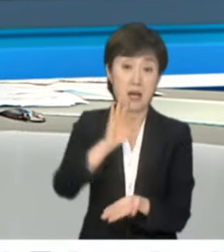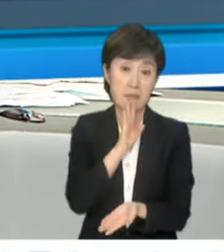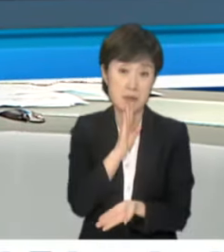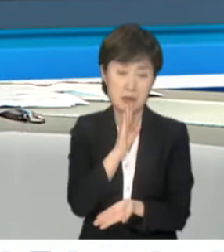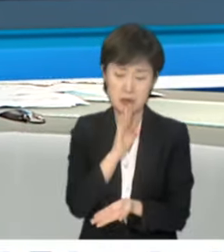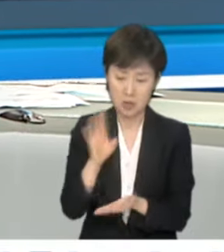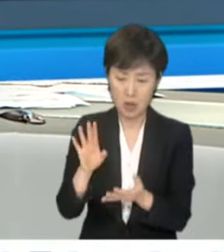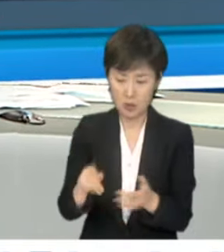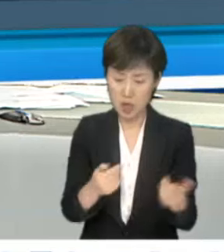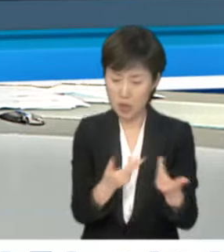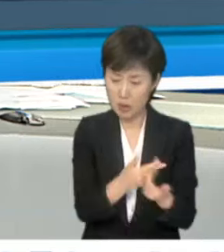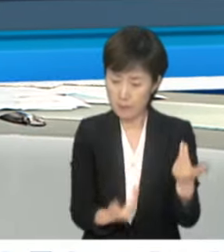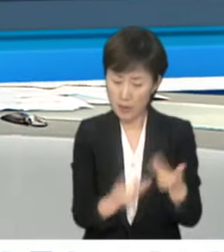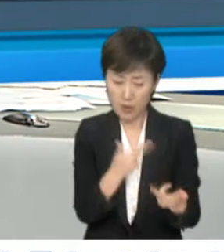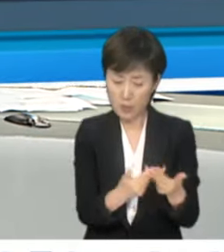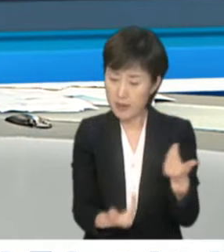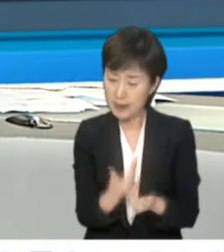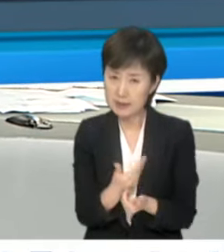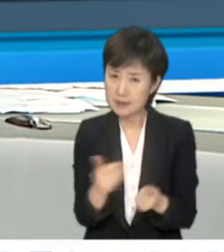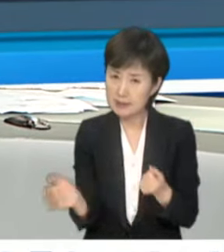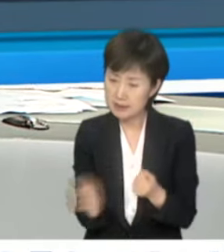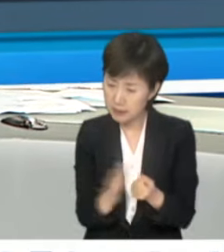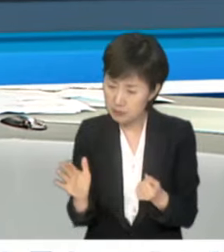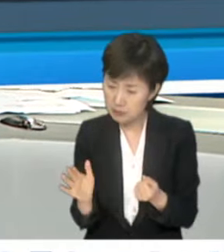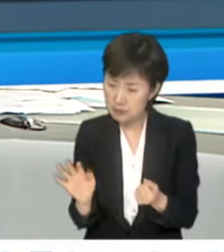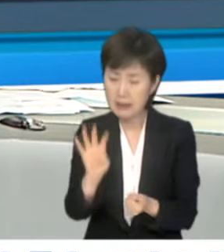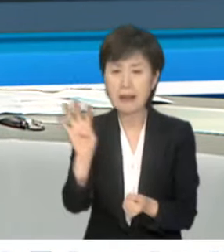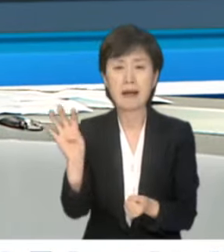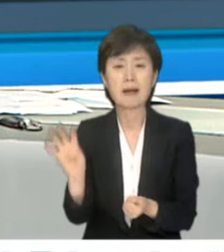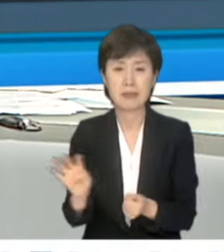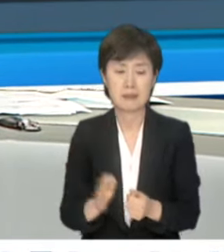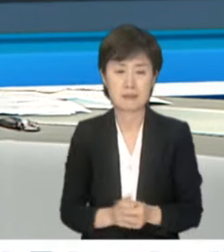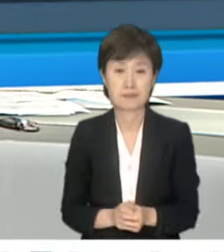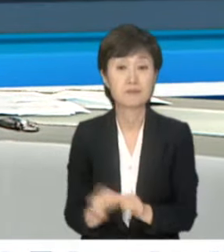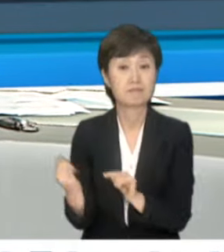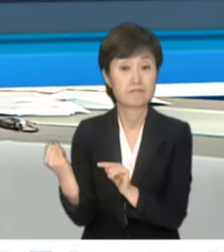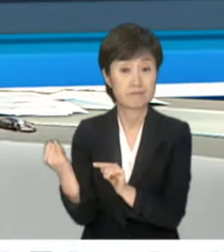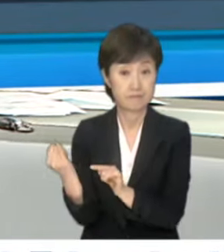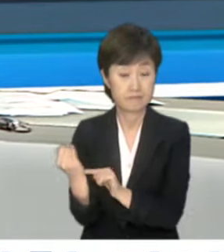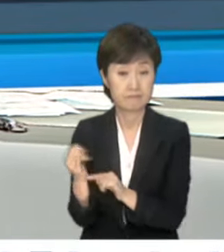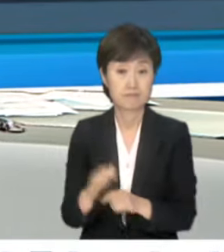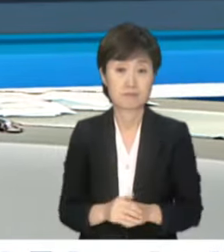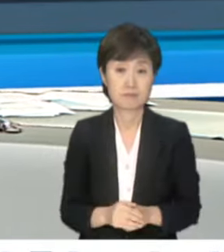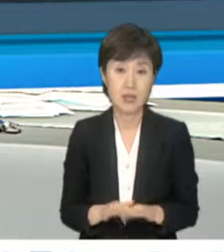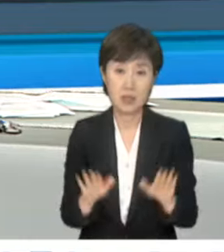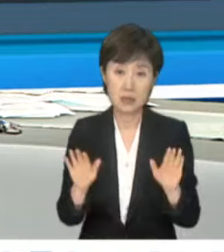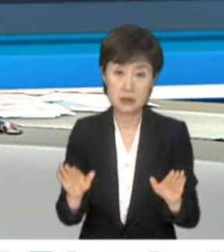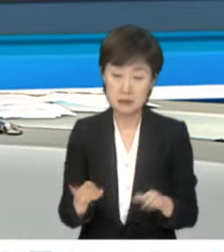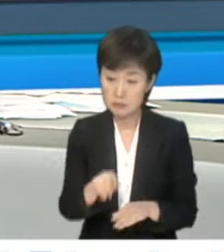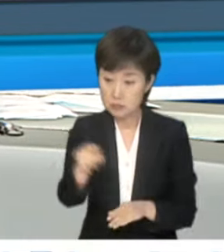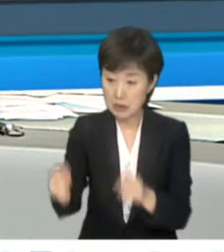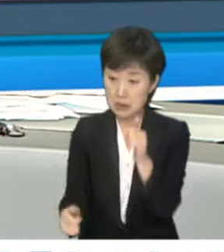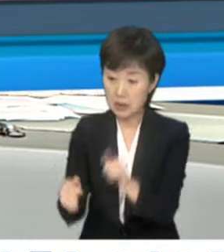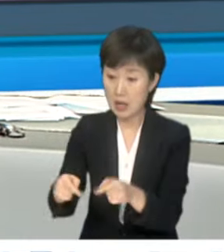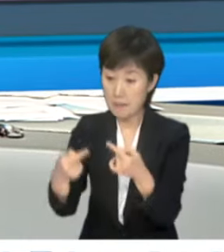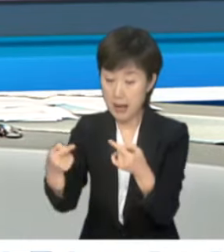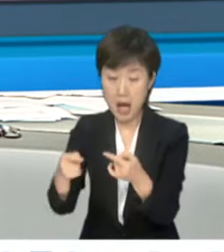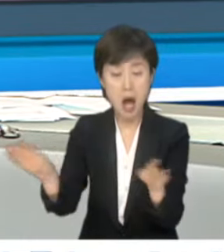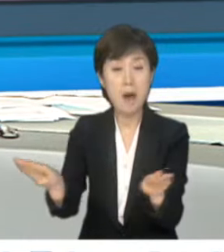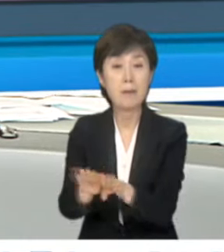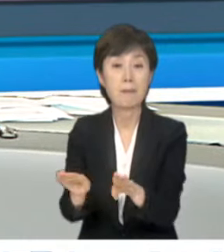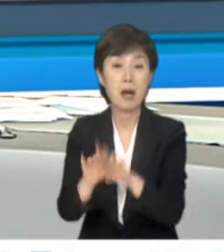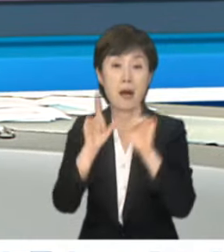않나 이런 얘기도 나오고 있었거든요. 근데 보니까 현재까지 대회 불참 의사를 밝힌 선수가 안세영 선수가